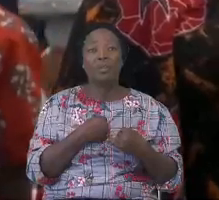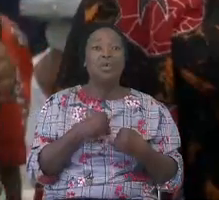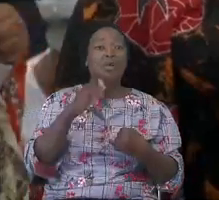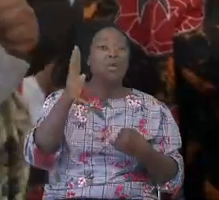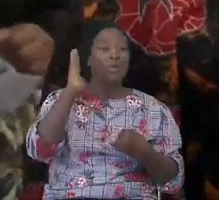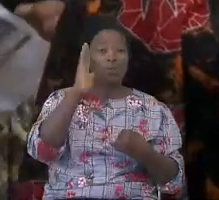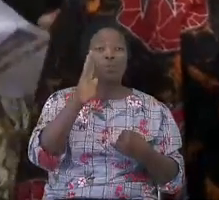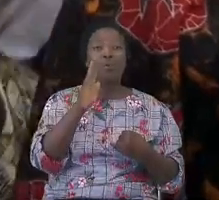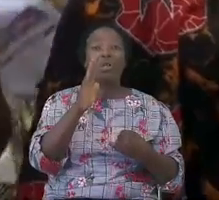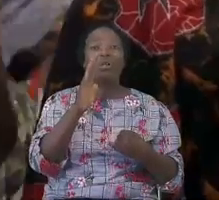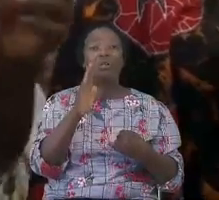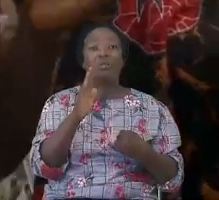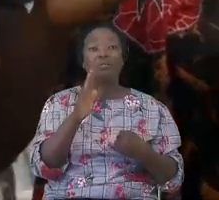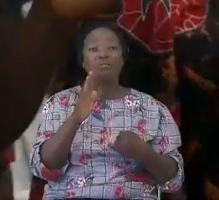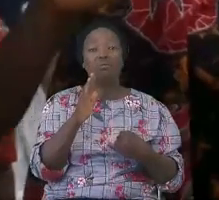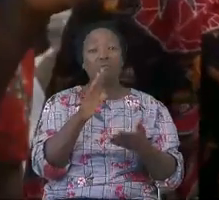la joie éternelle